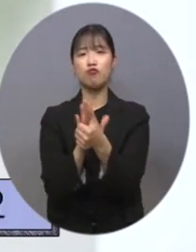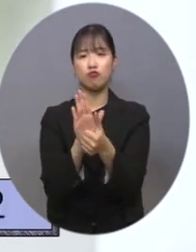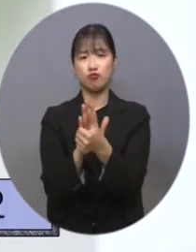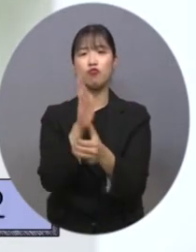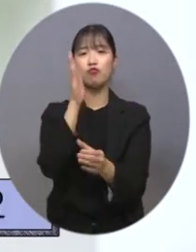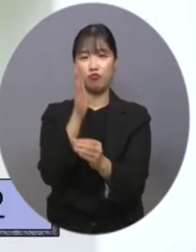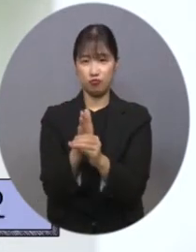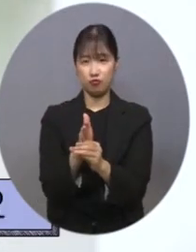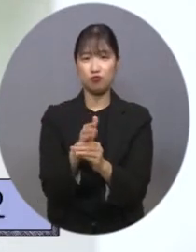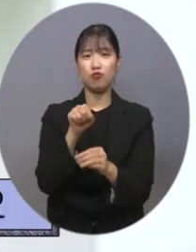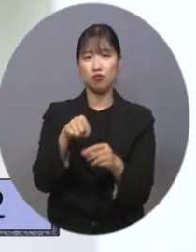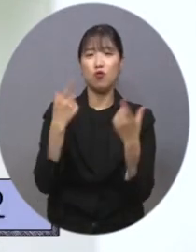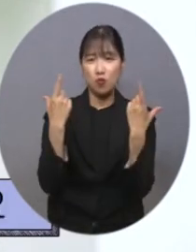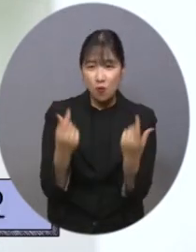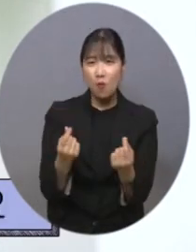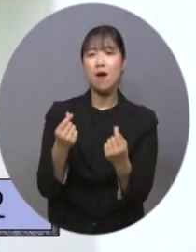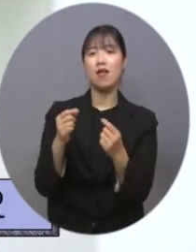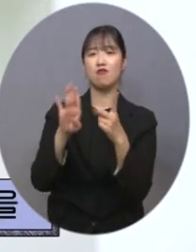매칭 기프트에서 후원하고 있고요.